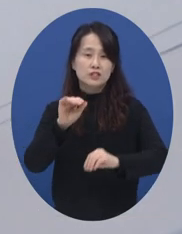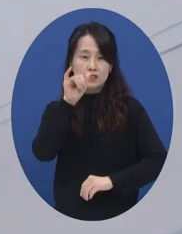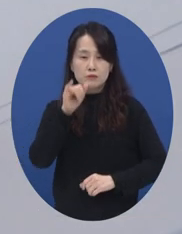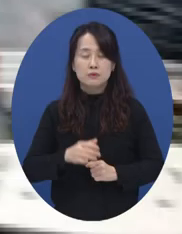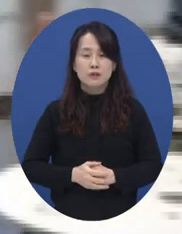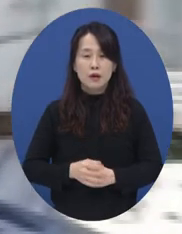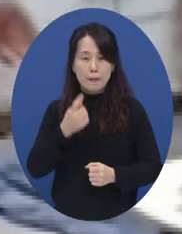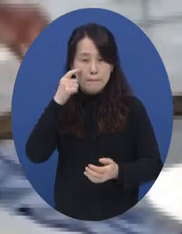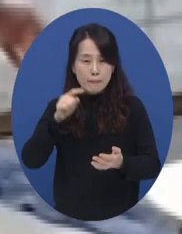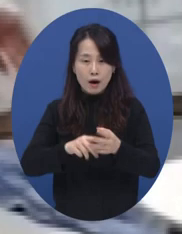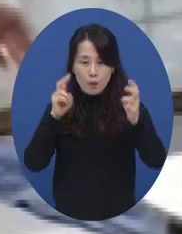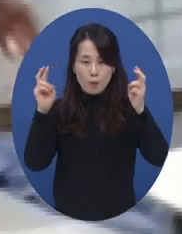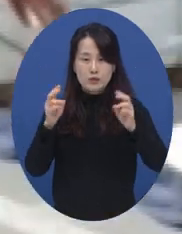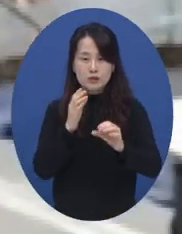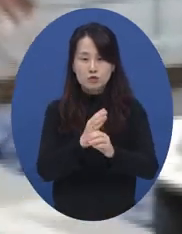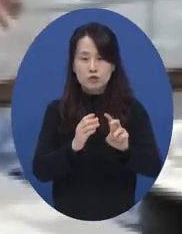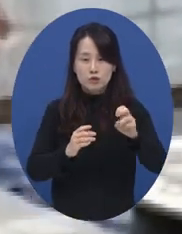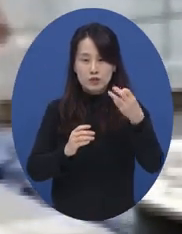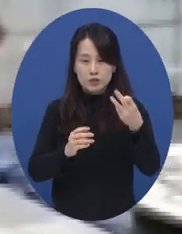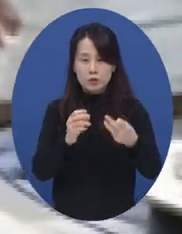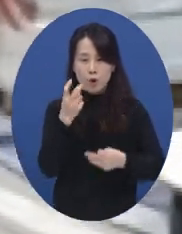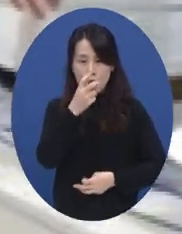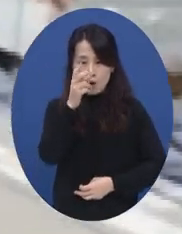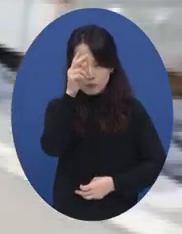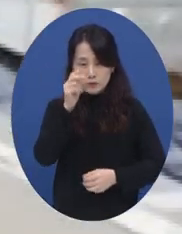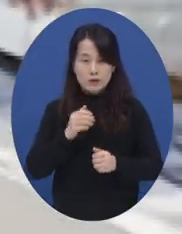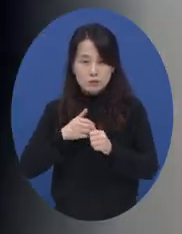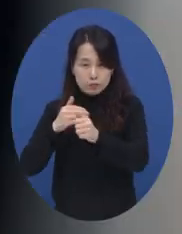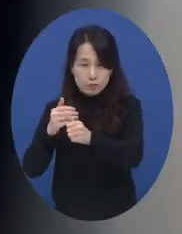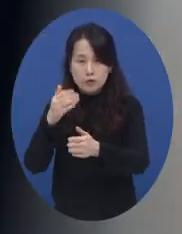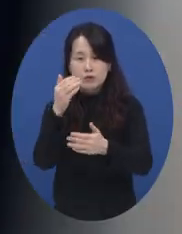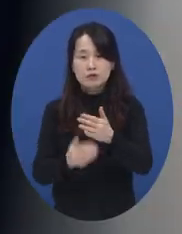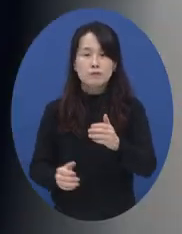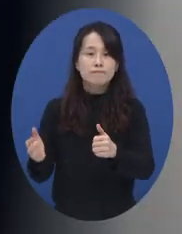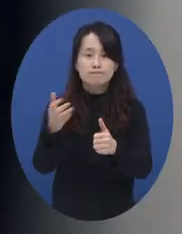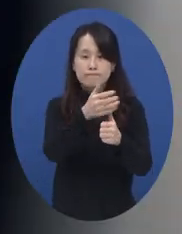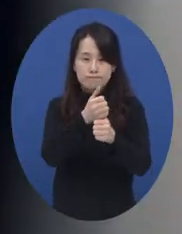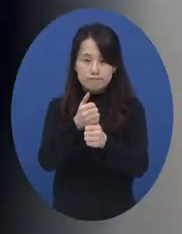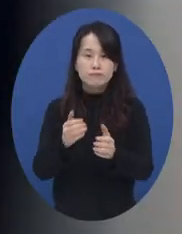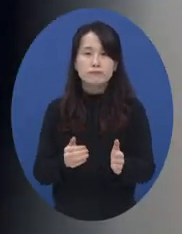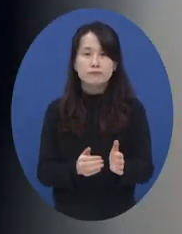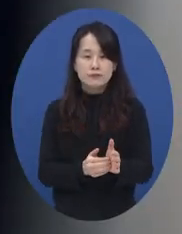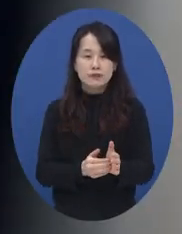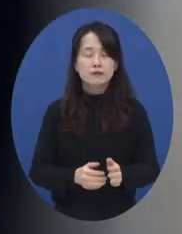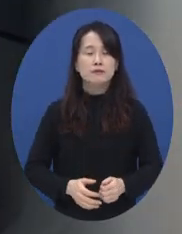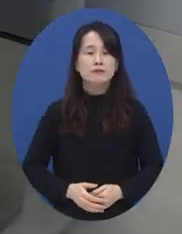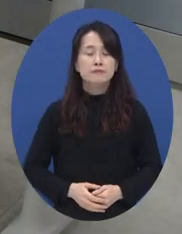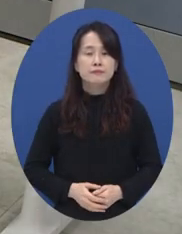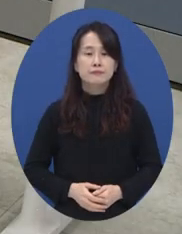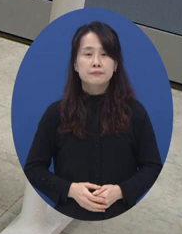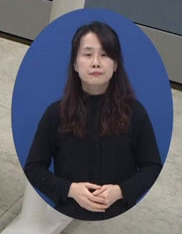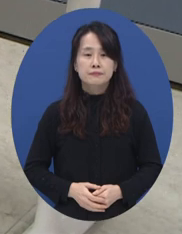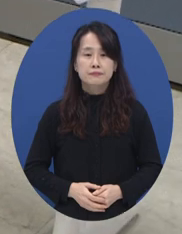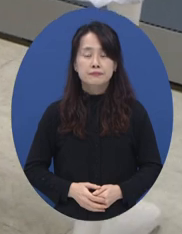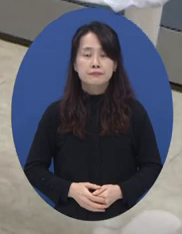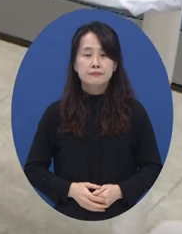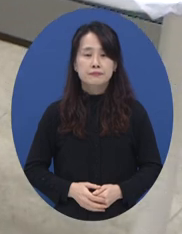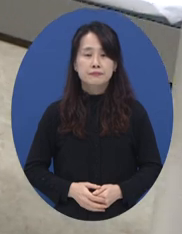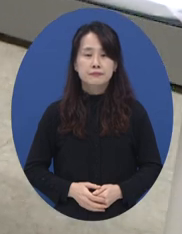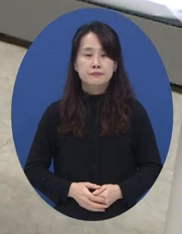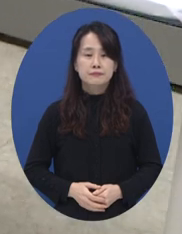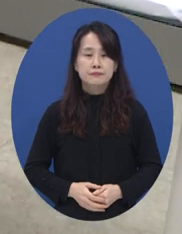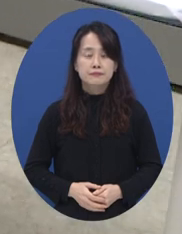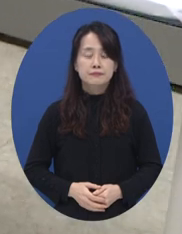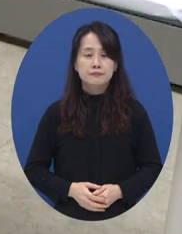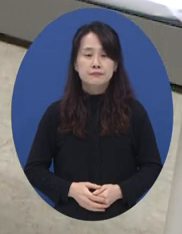처해집니다 돈은 적발된 업체 중 별세 곳을 검찰에 송치 하고 나머지는 형사 입건했습니다 전기 주 tv 1선